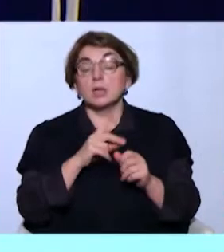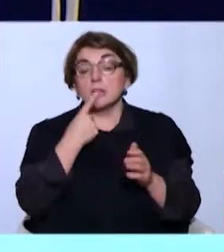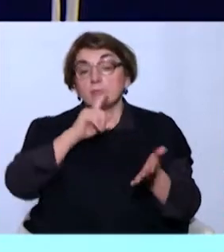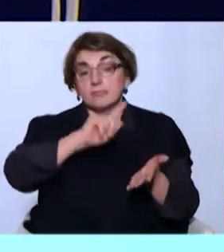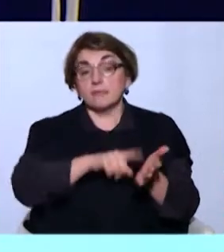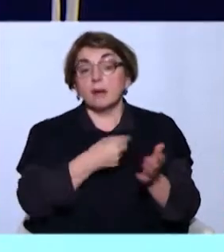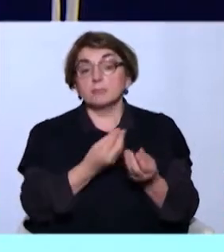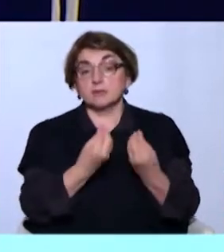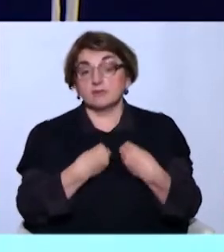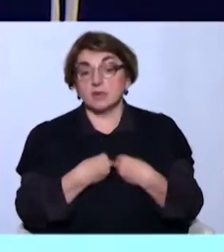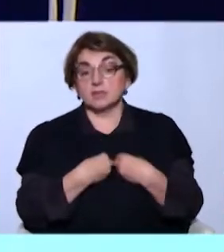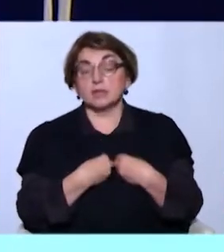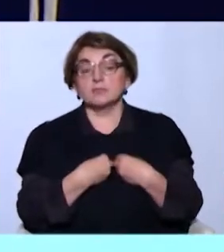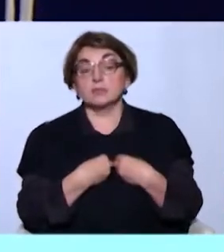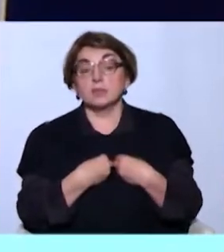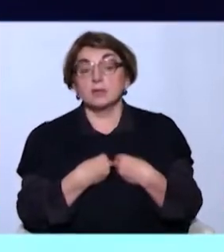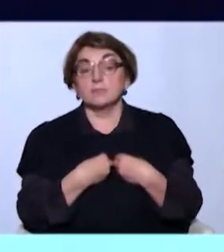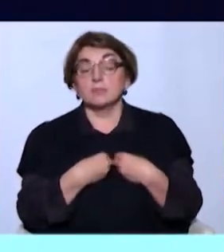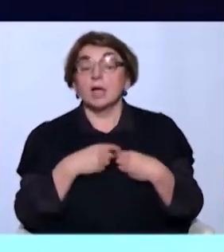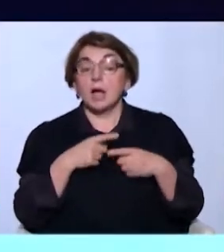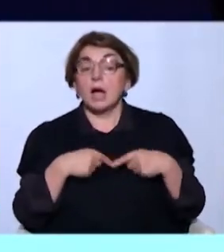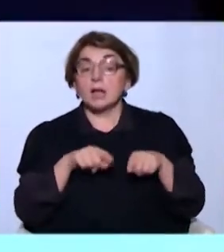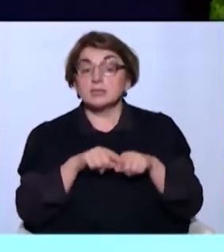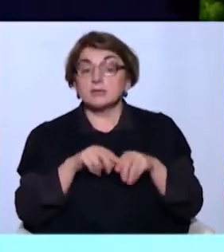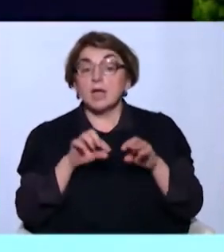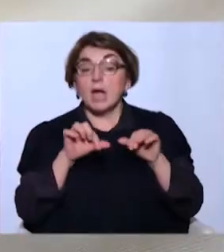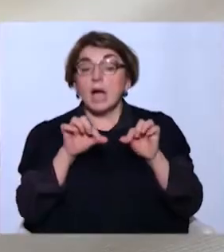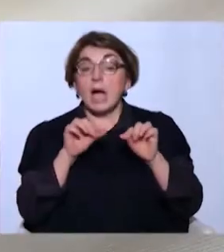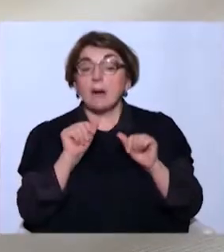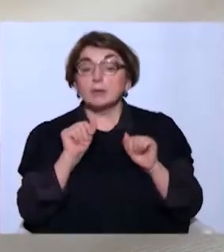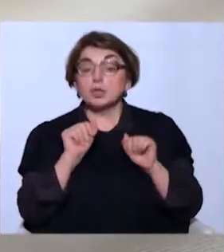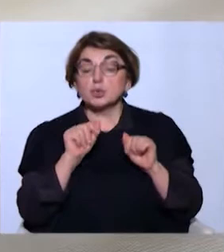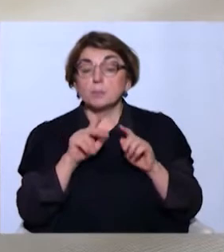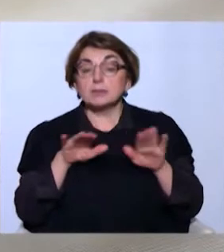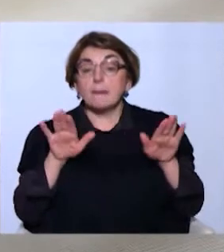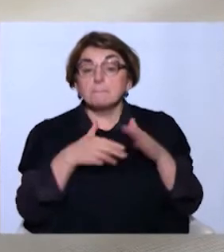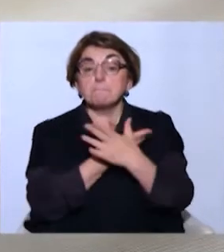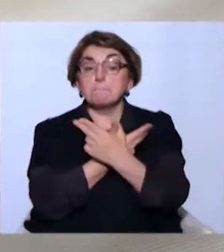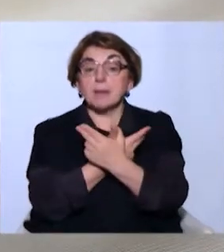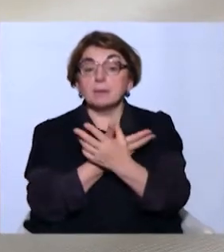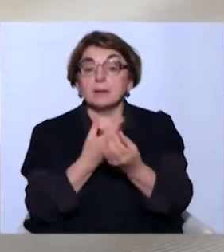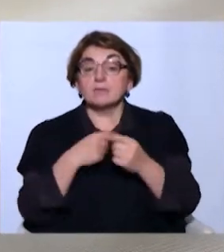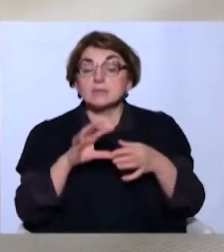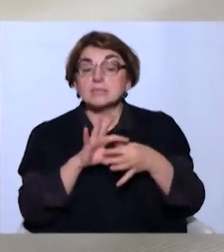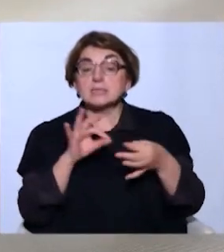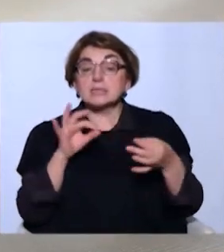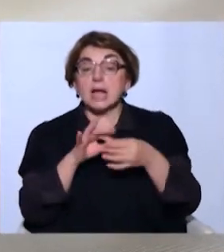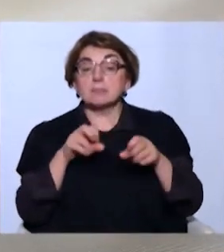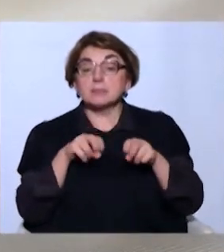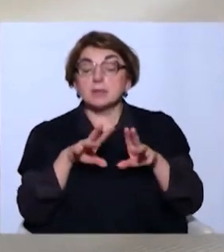თაფს. ასევე აბრეშუმის პეპელა გვაძლევს, ადამიანებს აძლევს აბრეშუმის ძაფს,